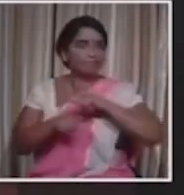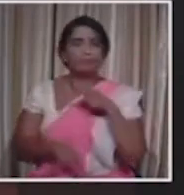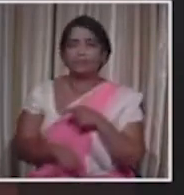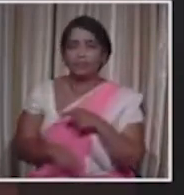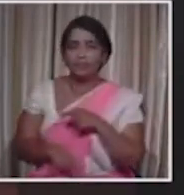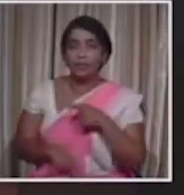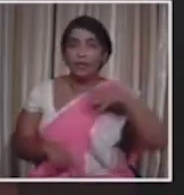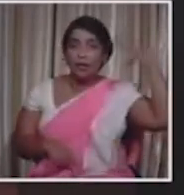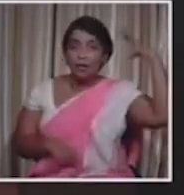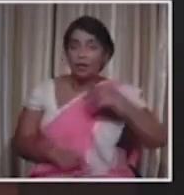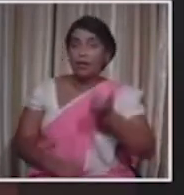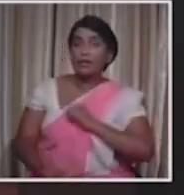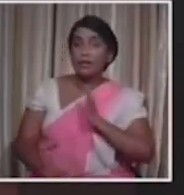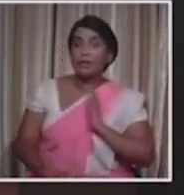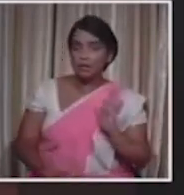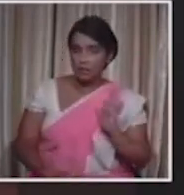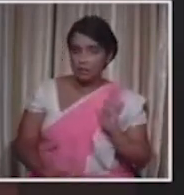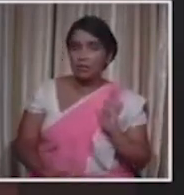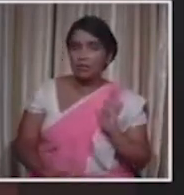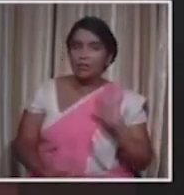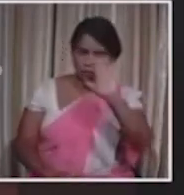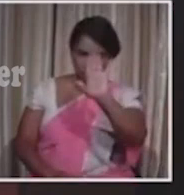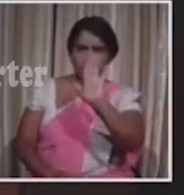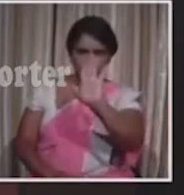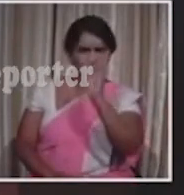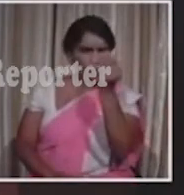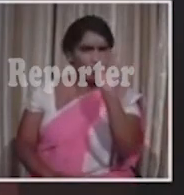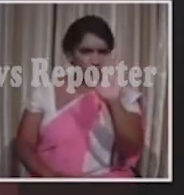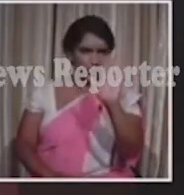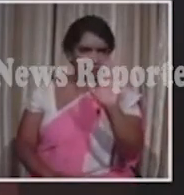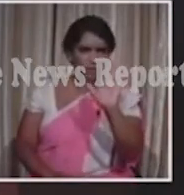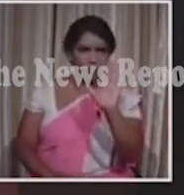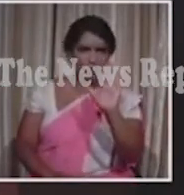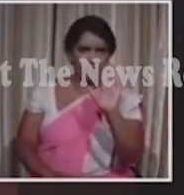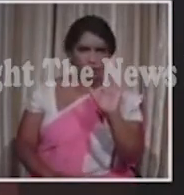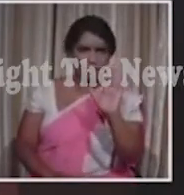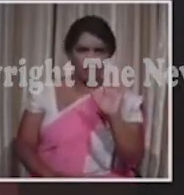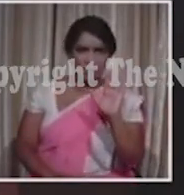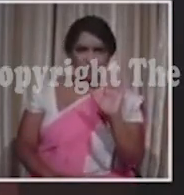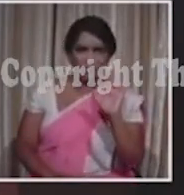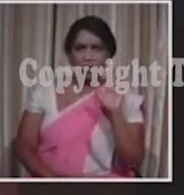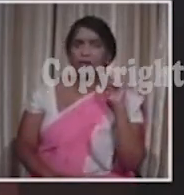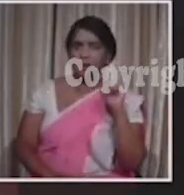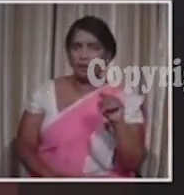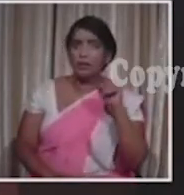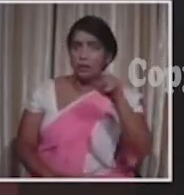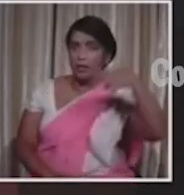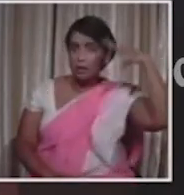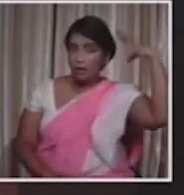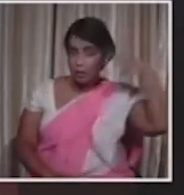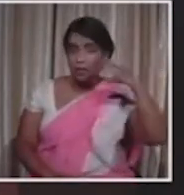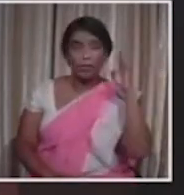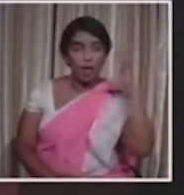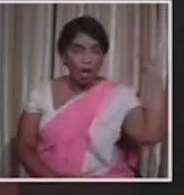අපි පුනර්ජනනීය බලශක්තියට විරුද්ධයි කියලා. නෑ ගරු කතානායක තුමනි පොඩක් ඉන්නකෝ. 27 ප්‍රශ්නට ගියනම් කාලය ඉතුරු වෙනවා. මේ සුලම් බලශක්තිය